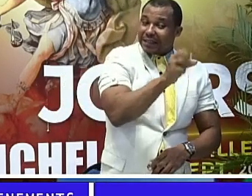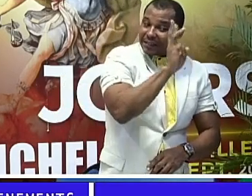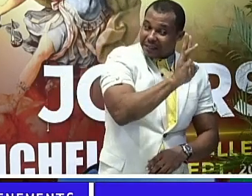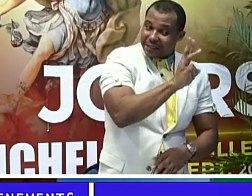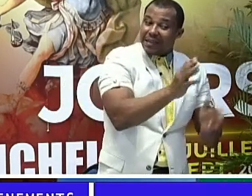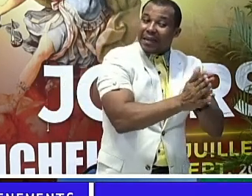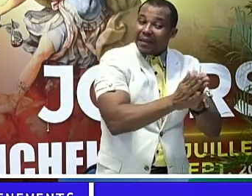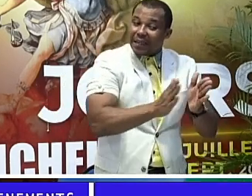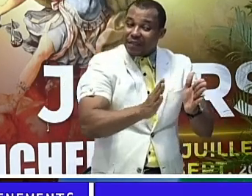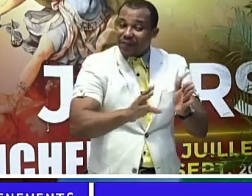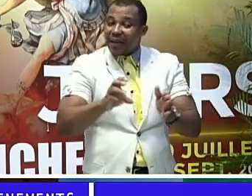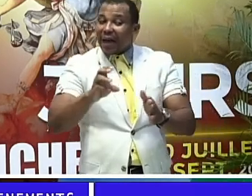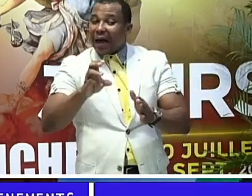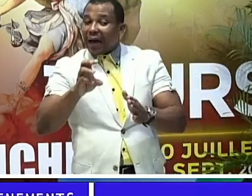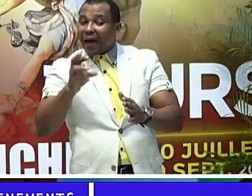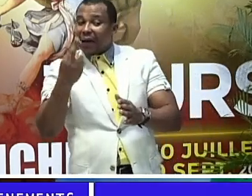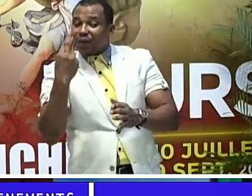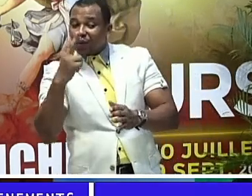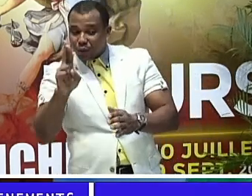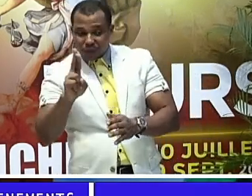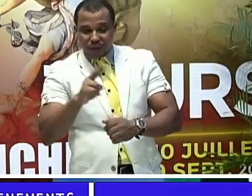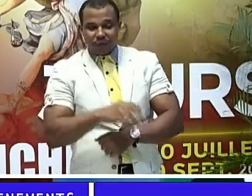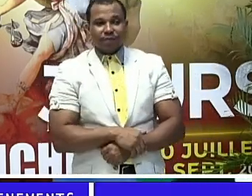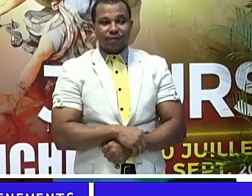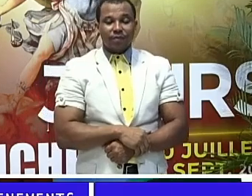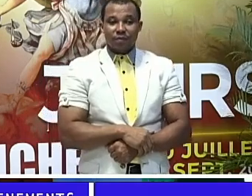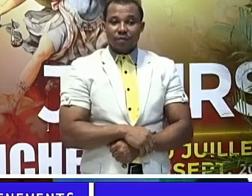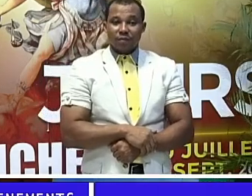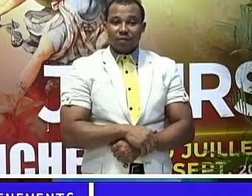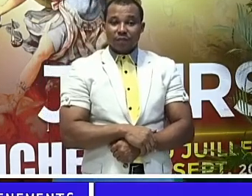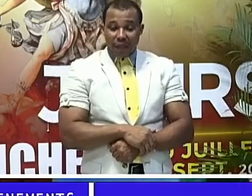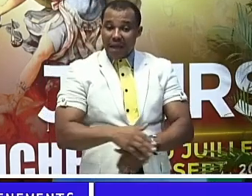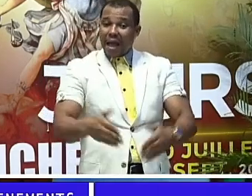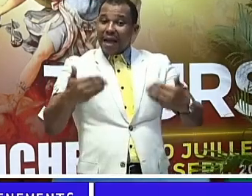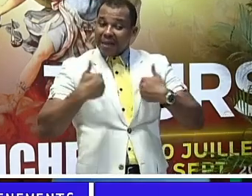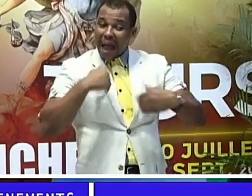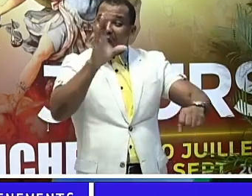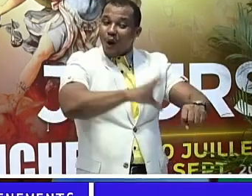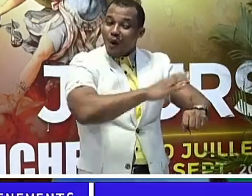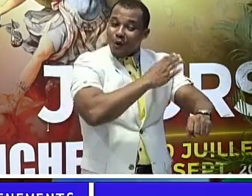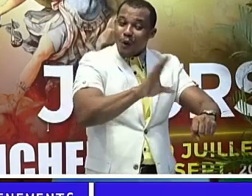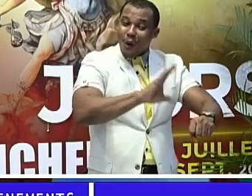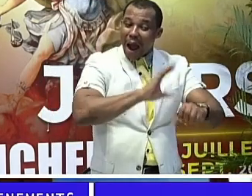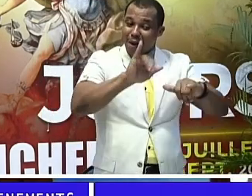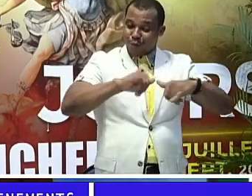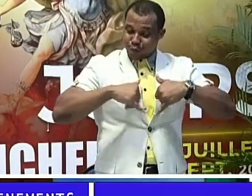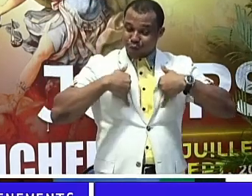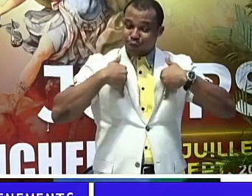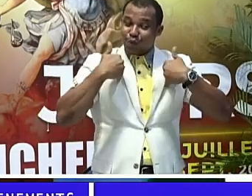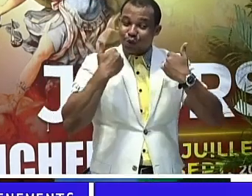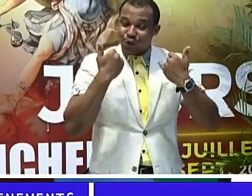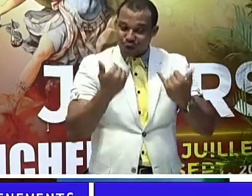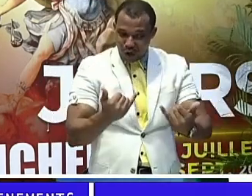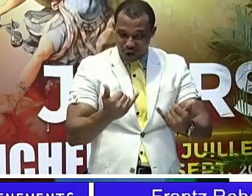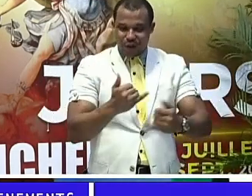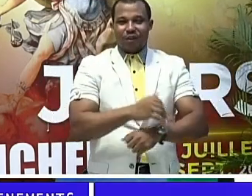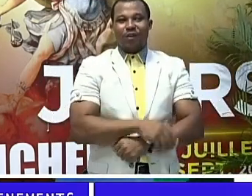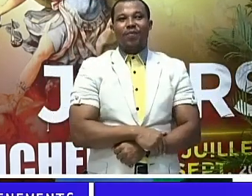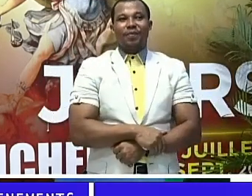13 ans à 17 ans. Gen chorale universitaire là et puis gen chorale